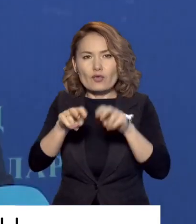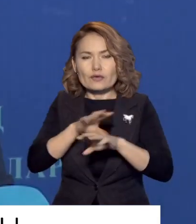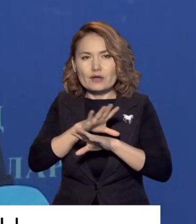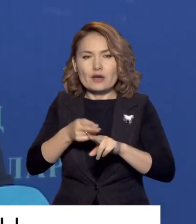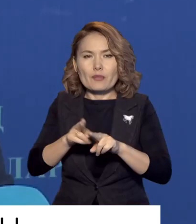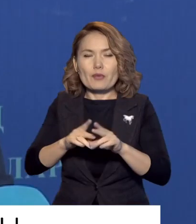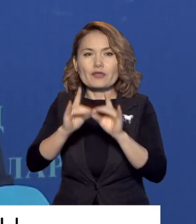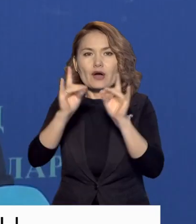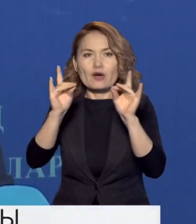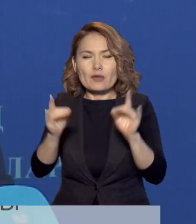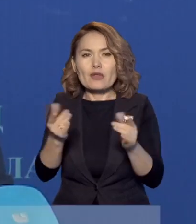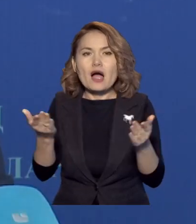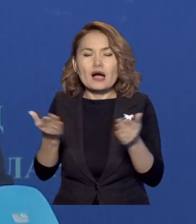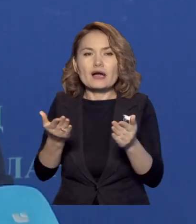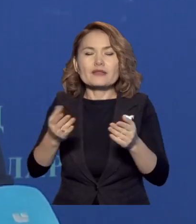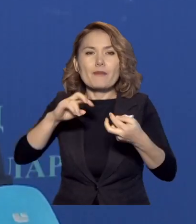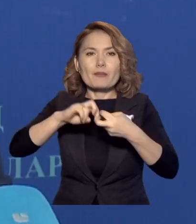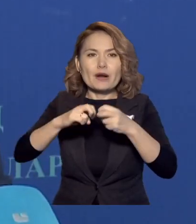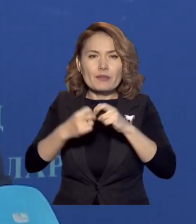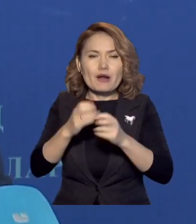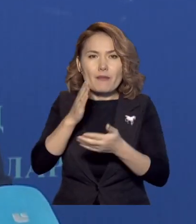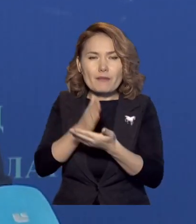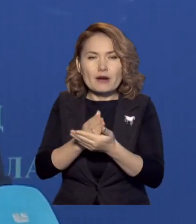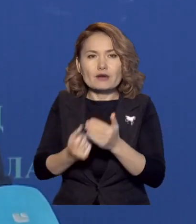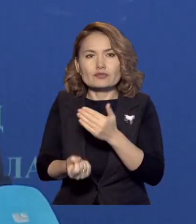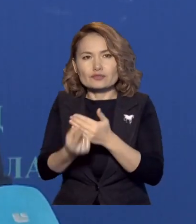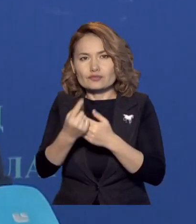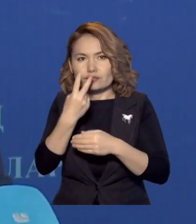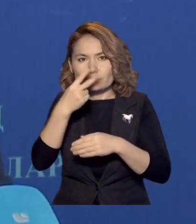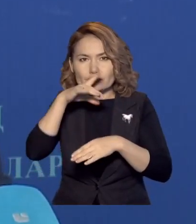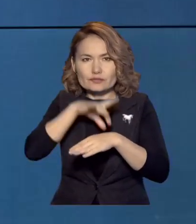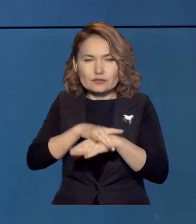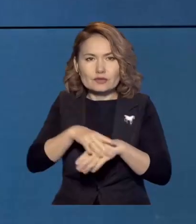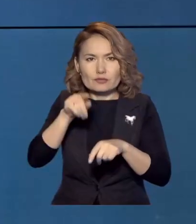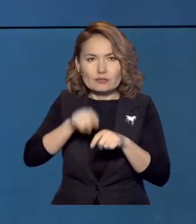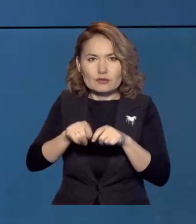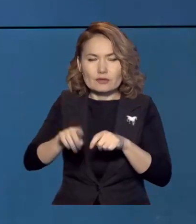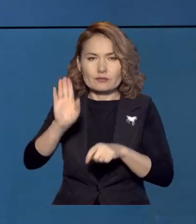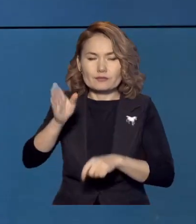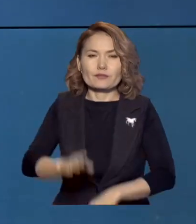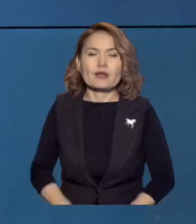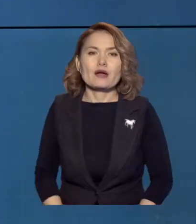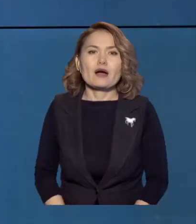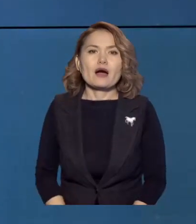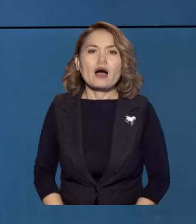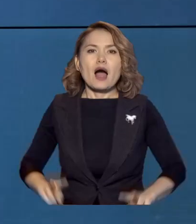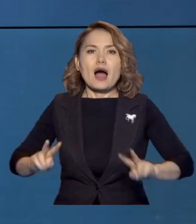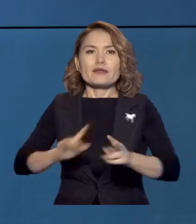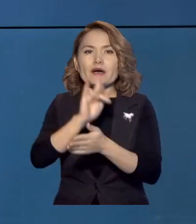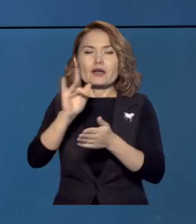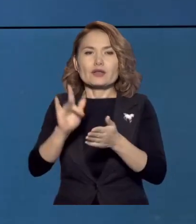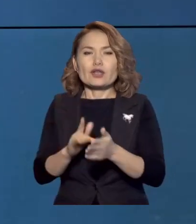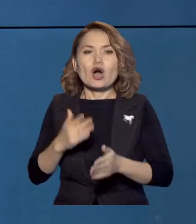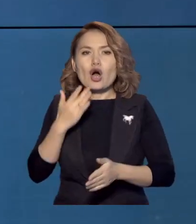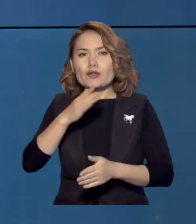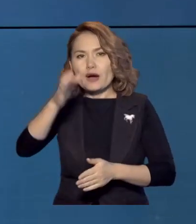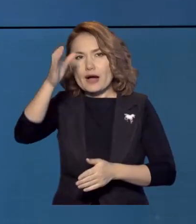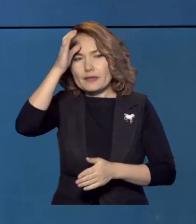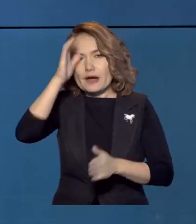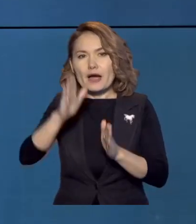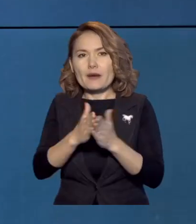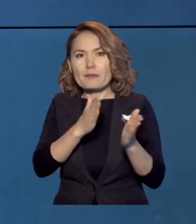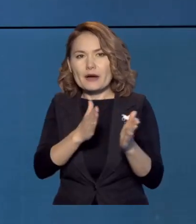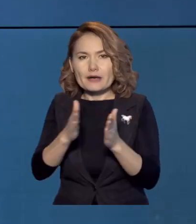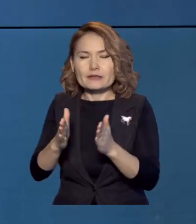аспалы көпірдің қандай ақаулары барлығында анықтайтын боламыз. Өзгезе ақпараттар, Елордадағы ұлттық